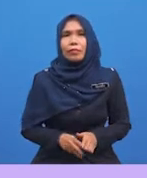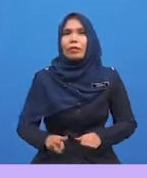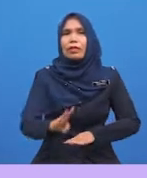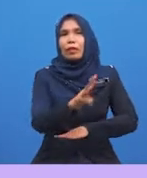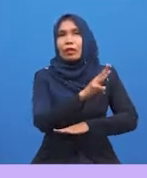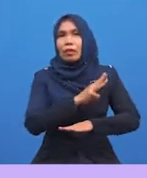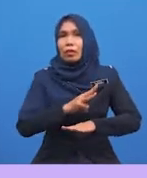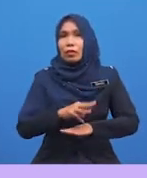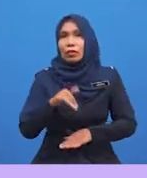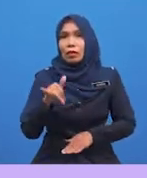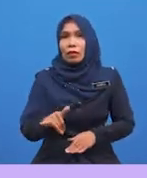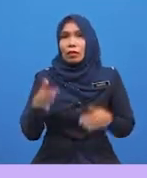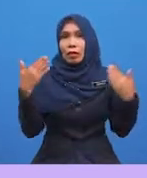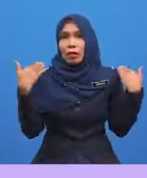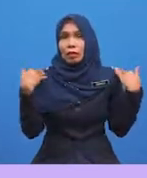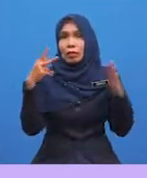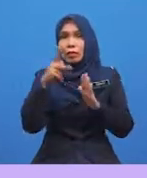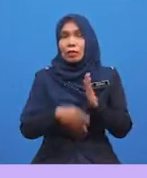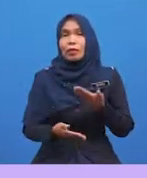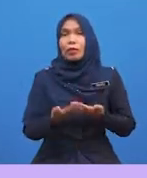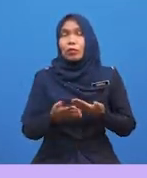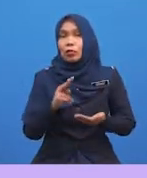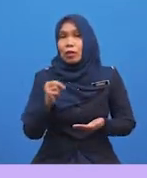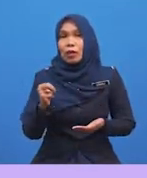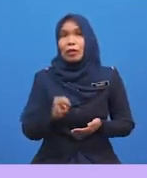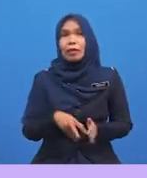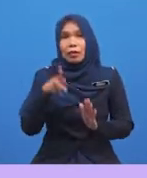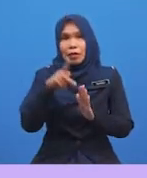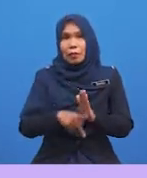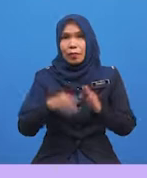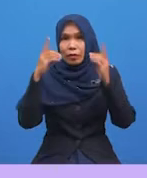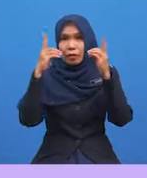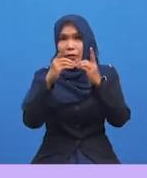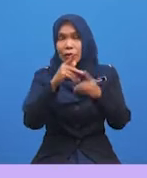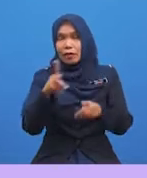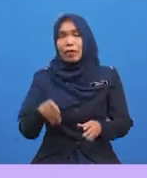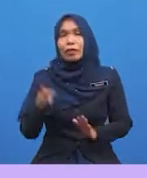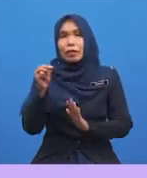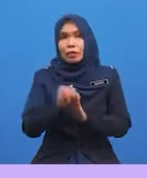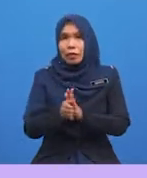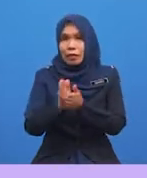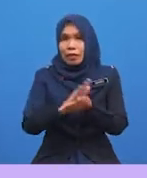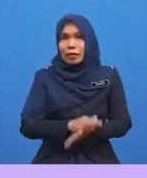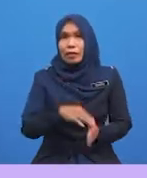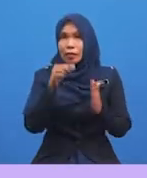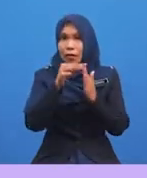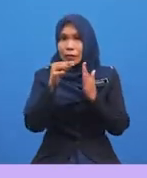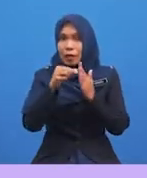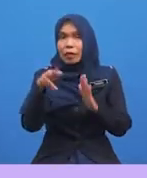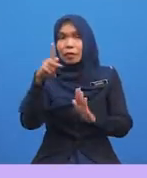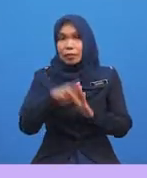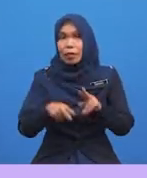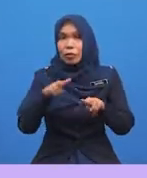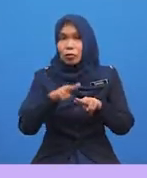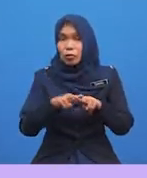kemudahan pendidikan seperti pusat pengajian tinggi menjadi pilihan penduduk. Sebagai